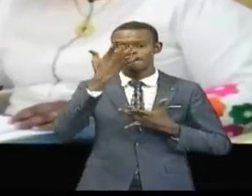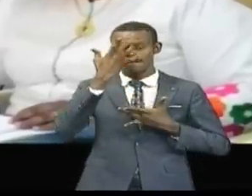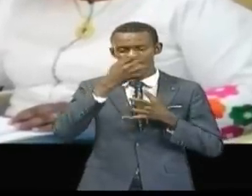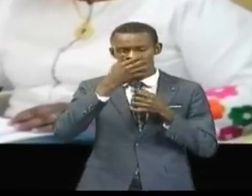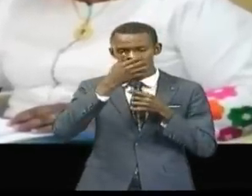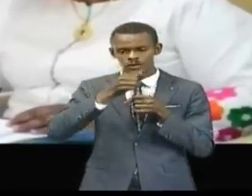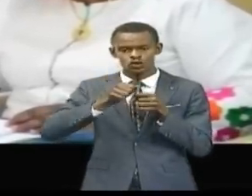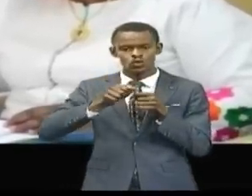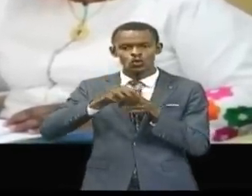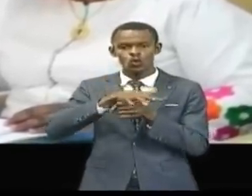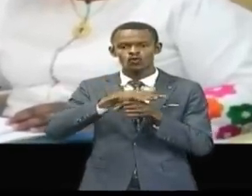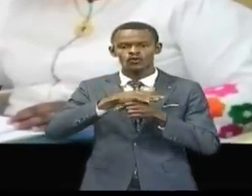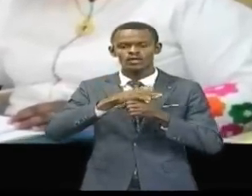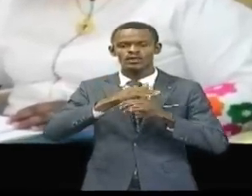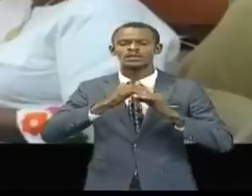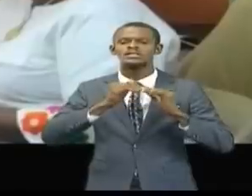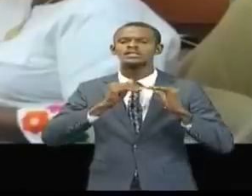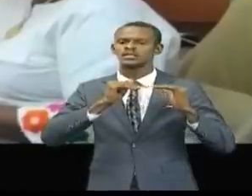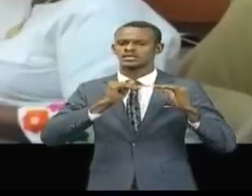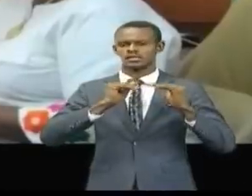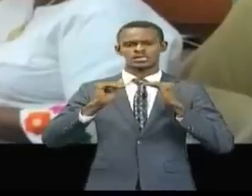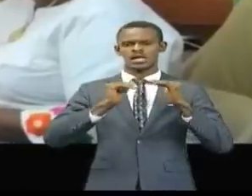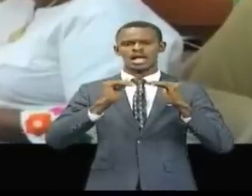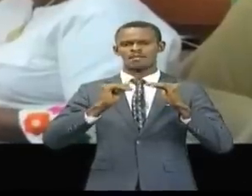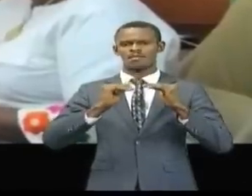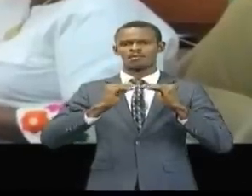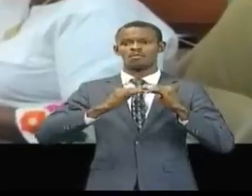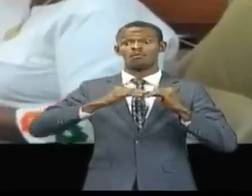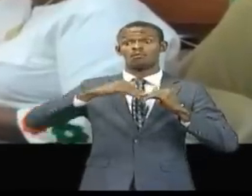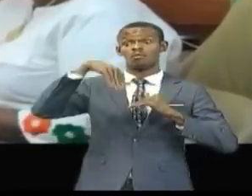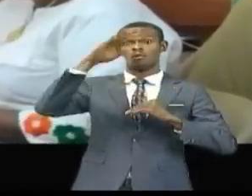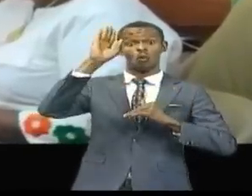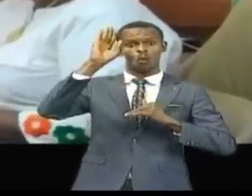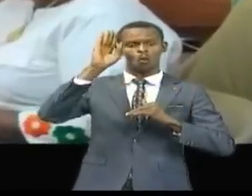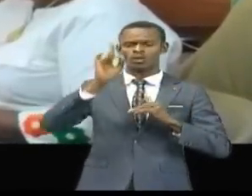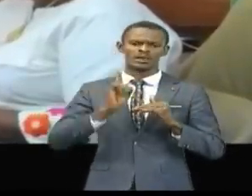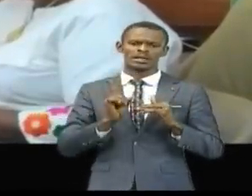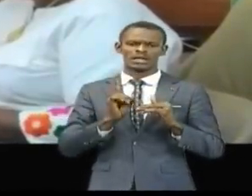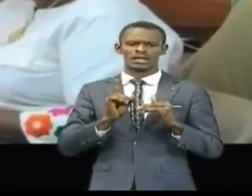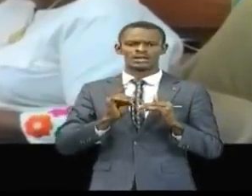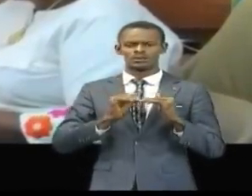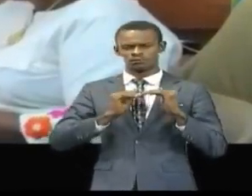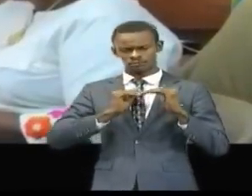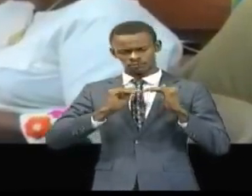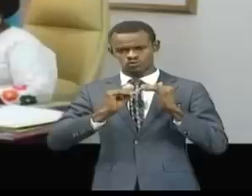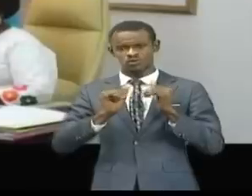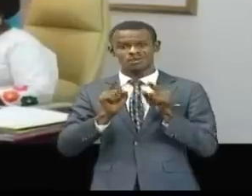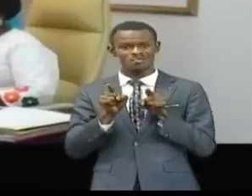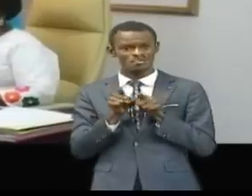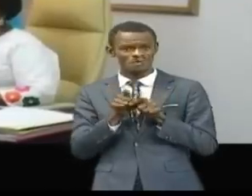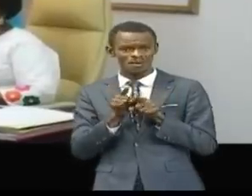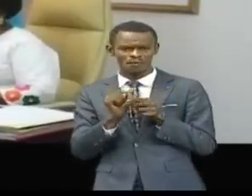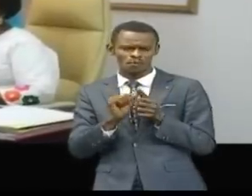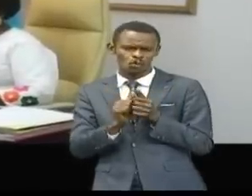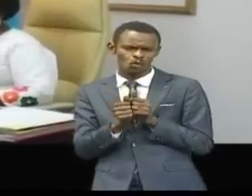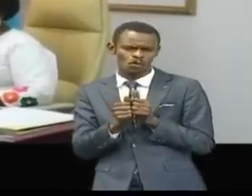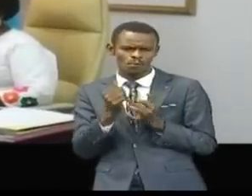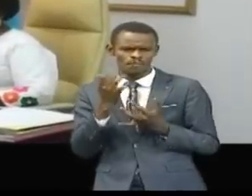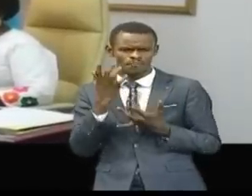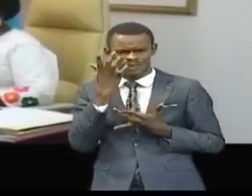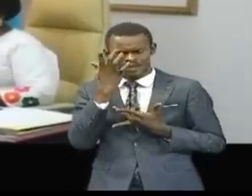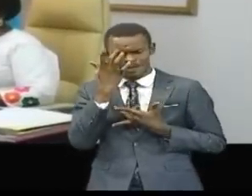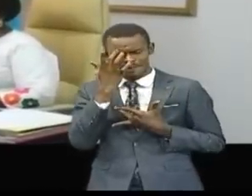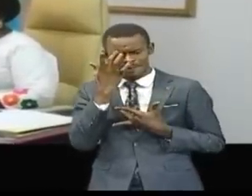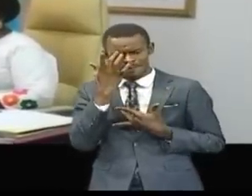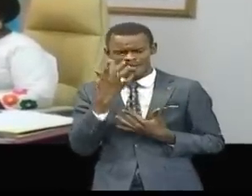notamment en ce qui concerne la COVID-19 et les épidémies de choléra et de